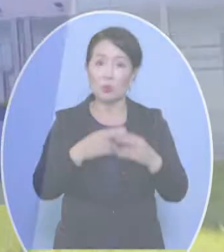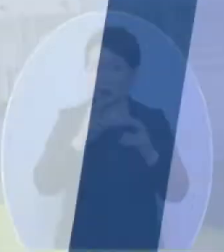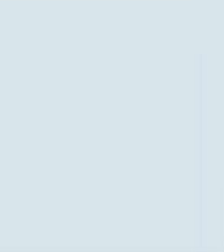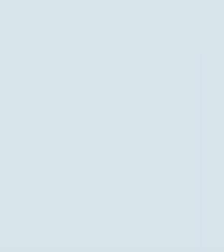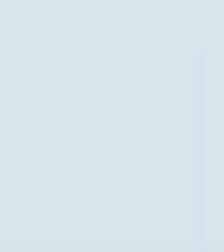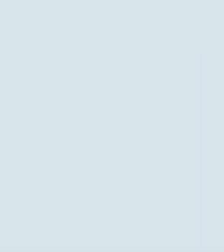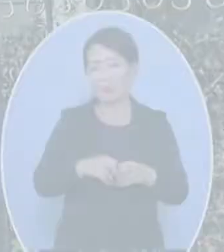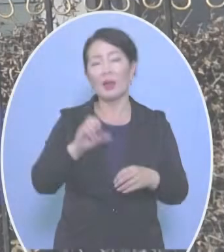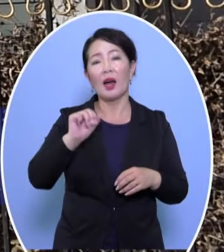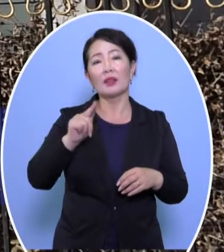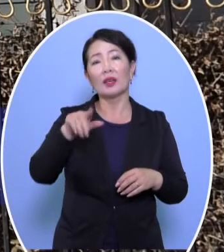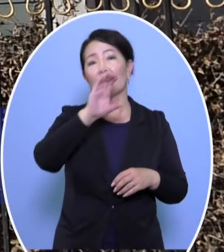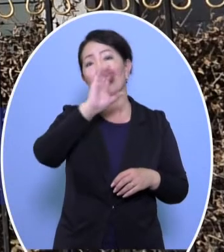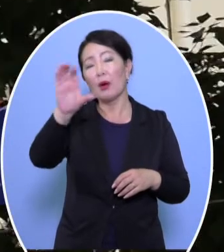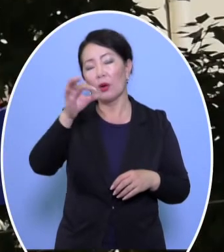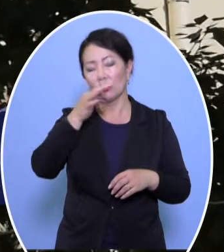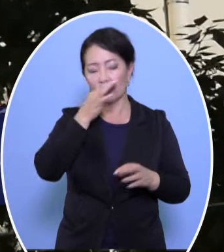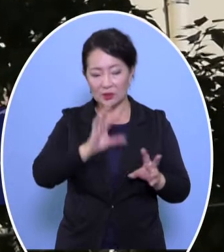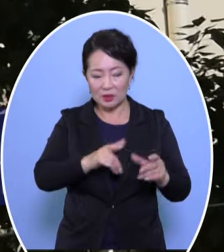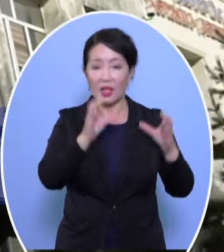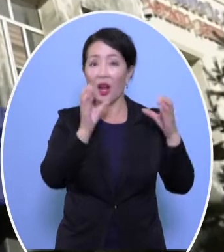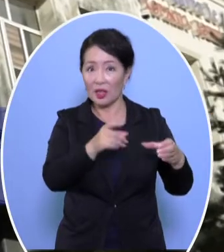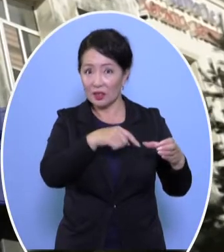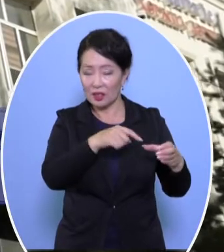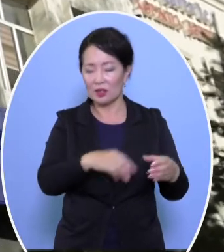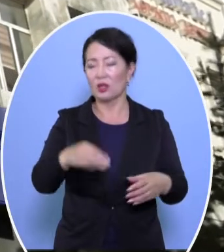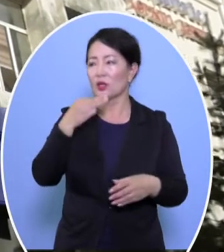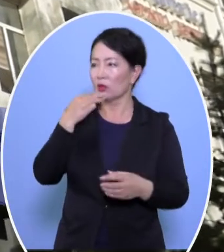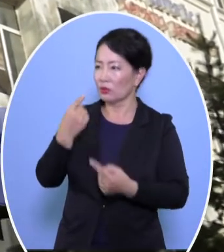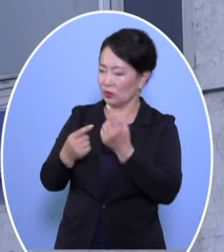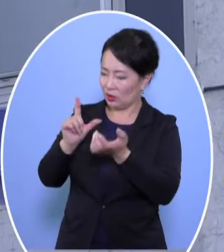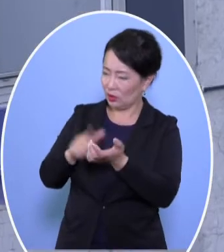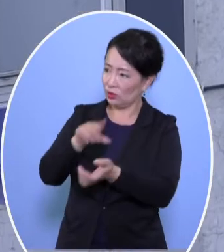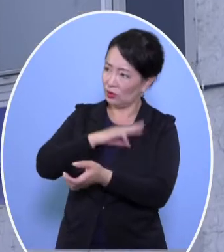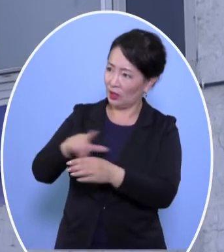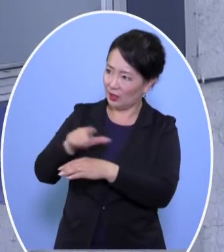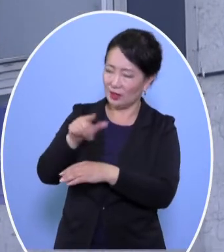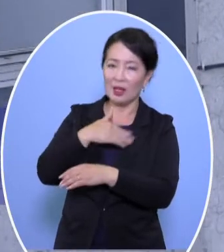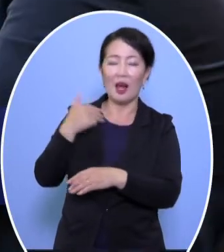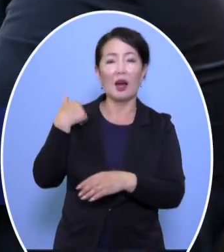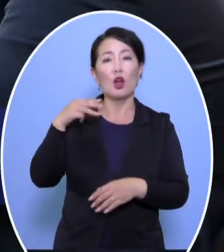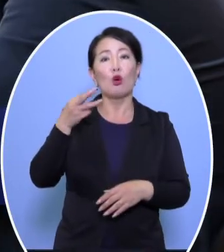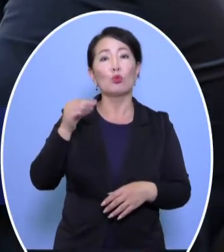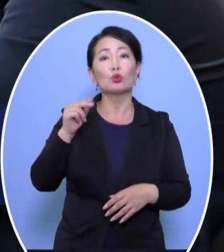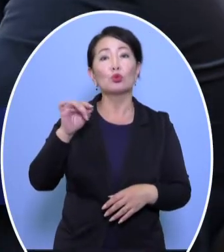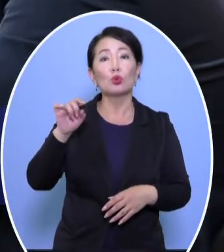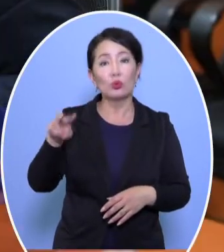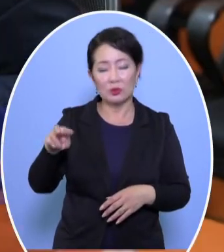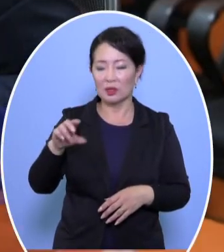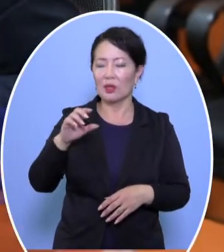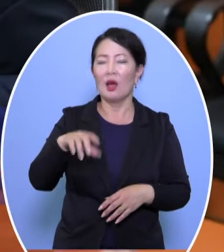шинжилгээ хийж байна. Авилгалтад тэмцэх газрын үрдчлэн сэргийлэх соён гэгэрүүлэх хэлцээс шударга өрсөлдөөн хэрэглэгчийн төлөө газрын дарга мөнх